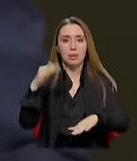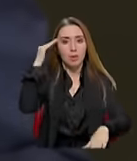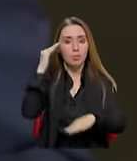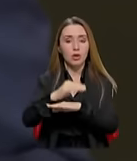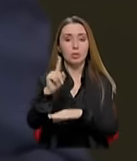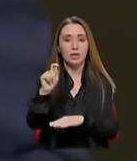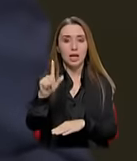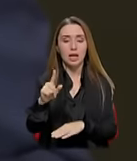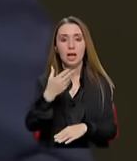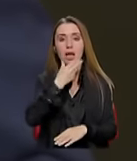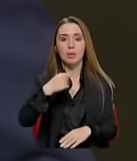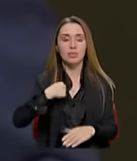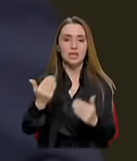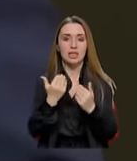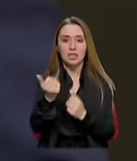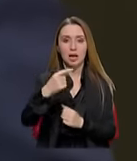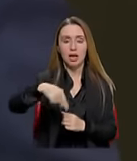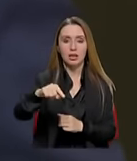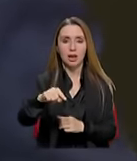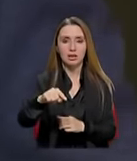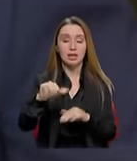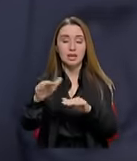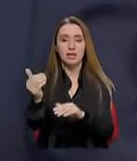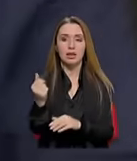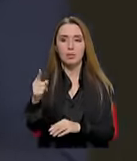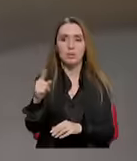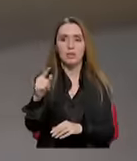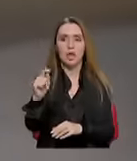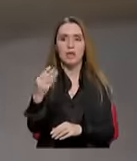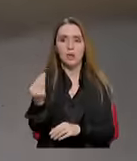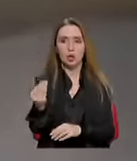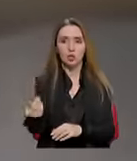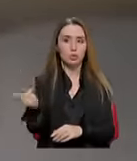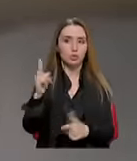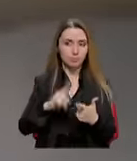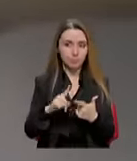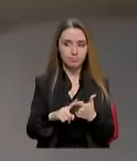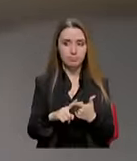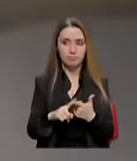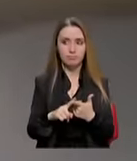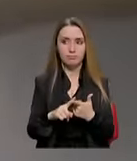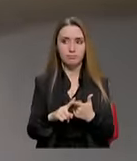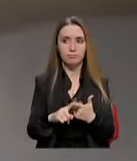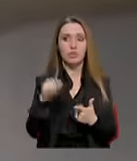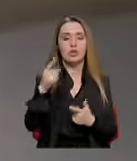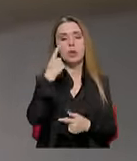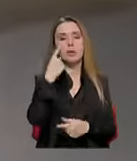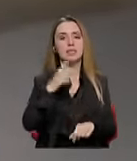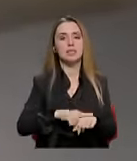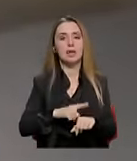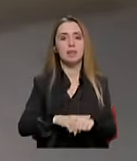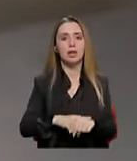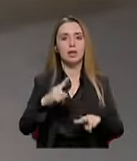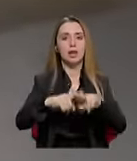1 lira emeklili bizden destek alan emeklilere tonu 1 liradan veriyoruz ikincisi şuradan baktığınız zaman